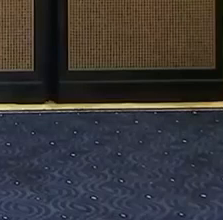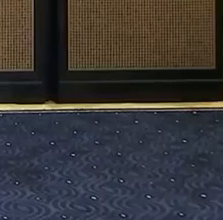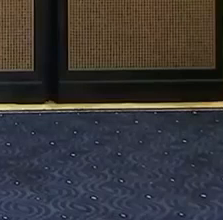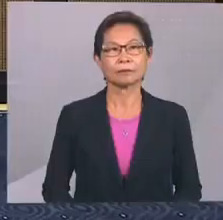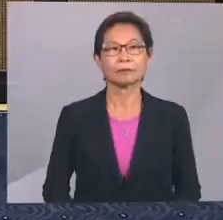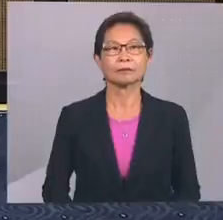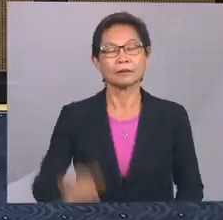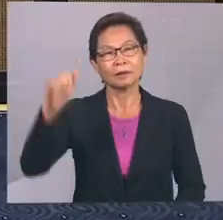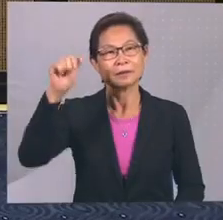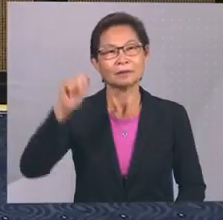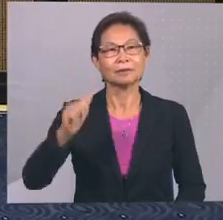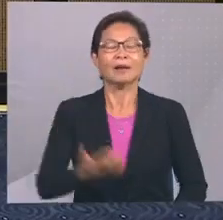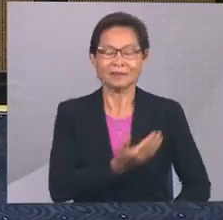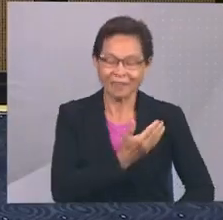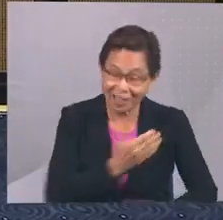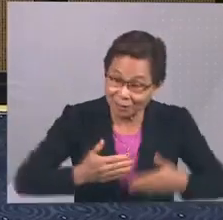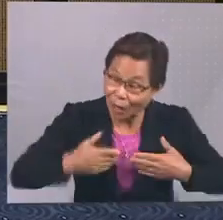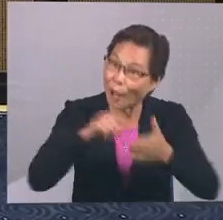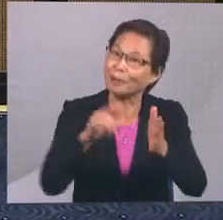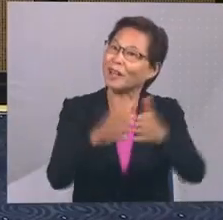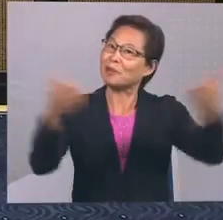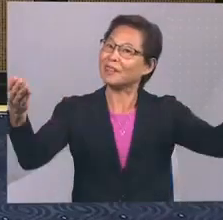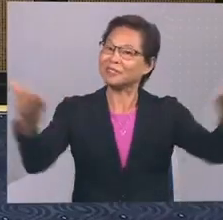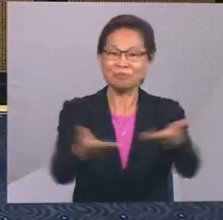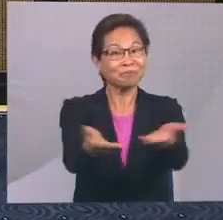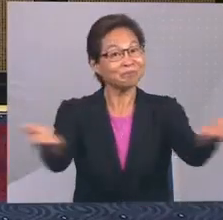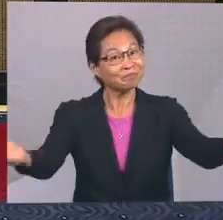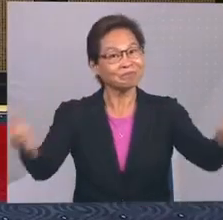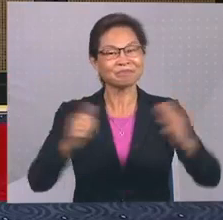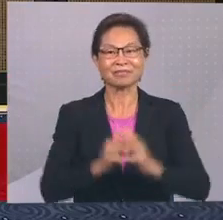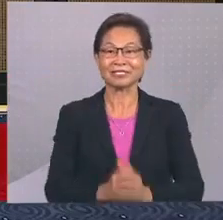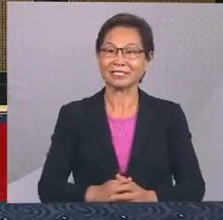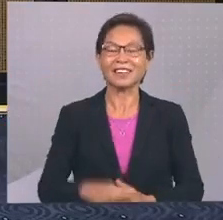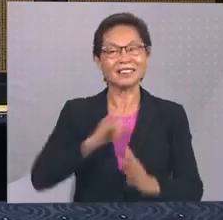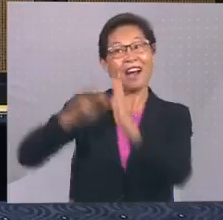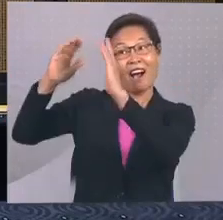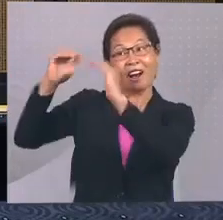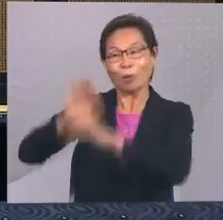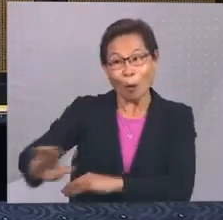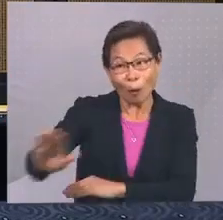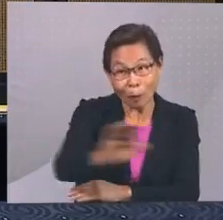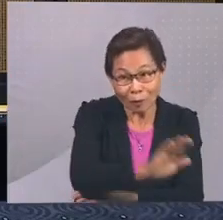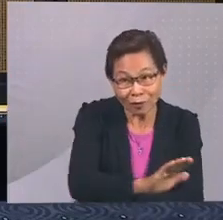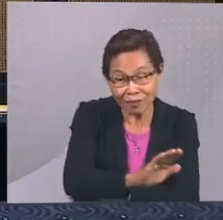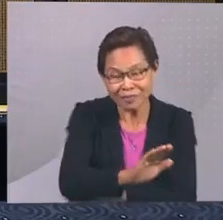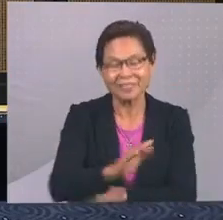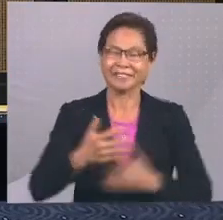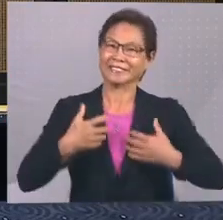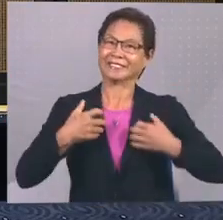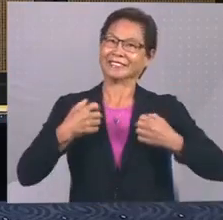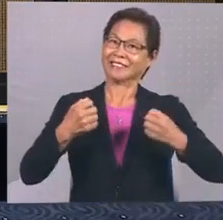Salam sejahtera. Apa khabar semua? Saya harap saudara-saudari